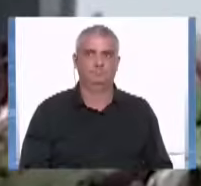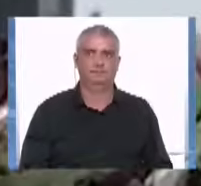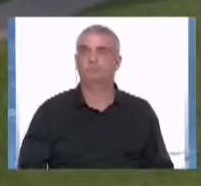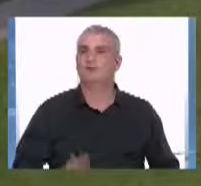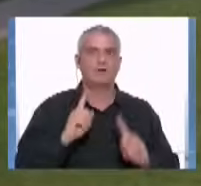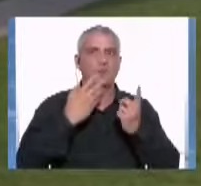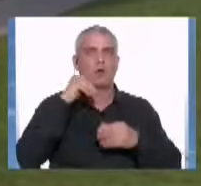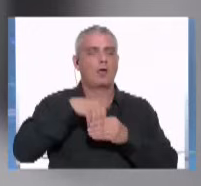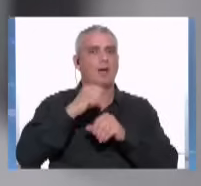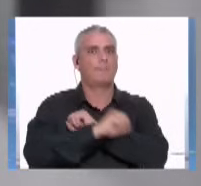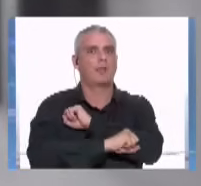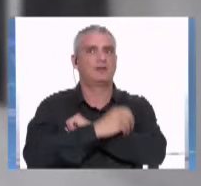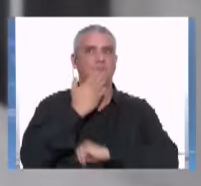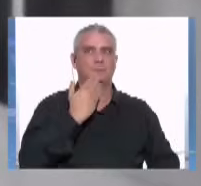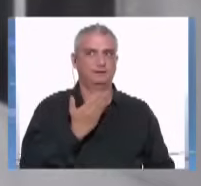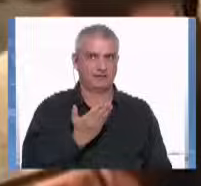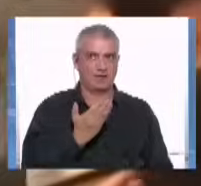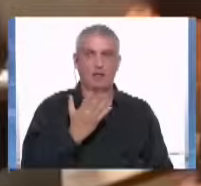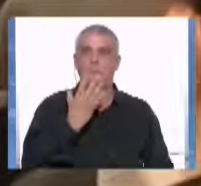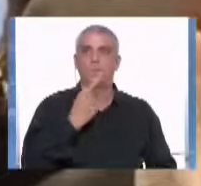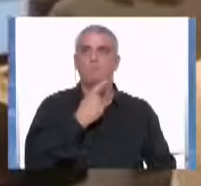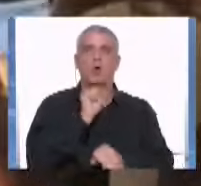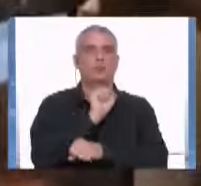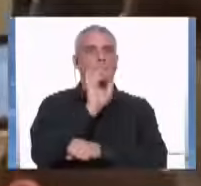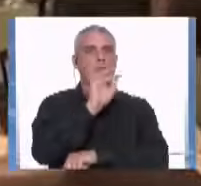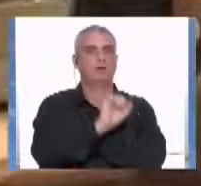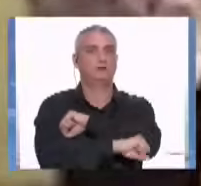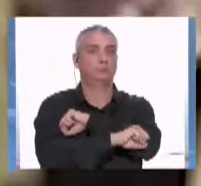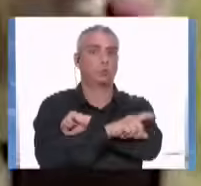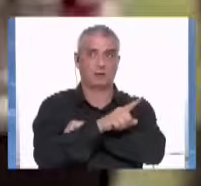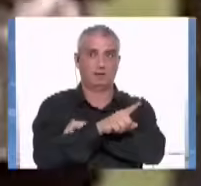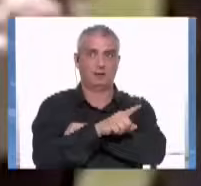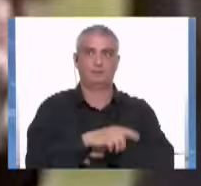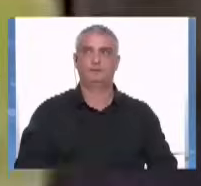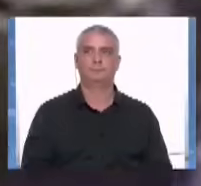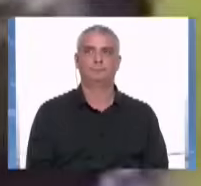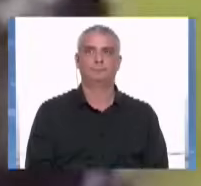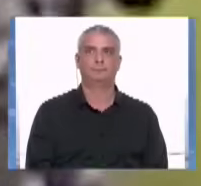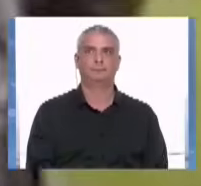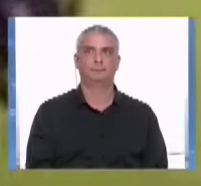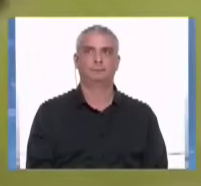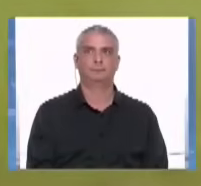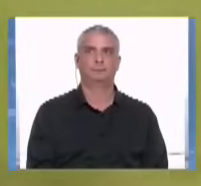אבל מה קורה באקדמיה הישראלית? מאות תלונות הוגשו נגד סטודנטים.